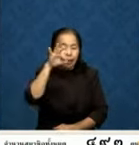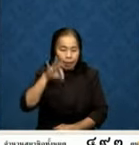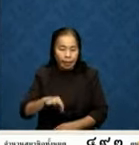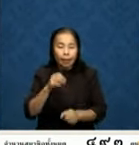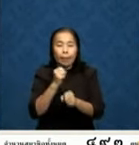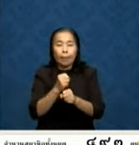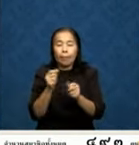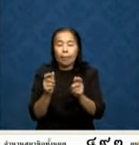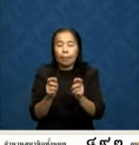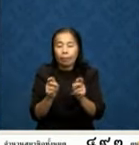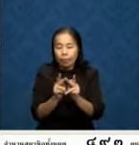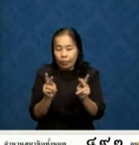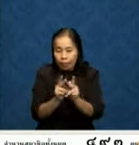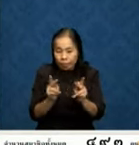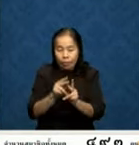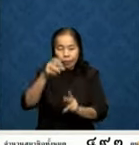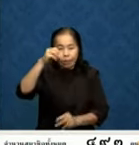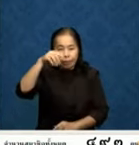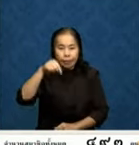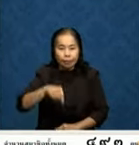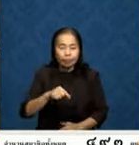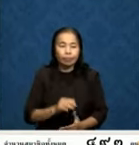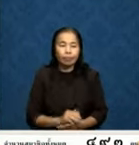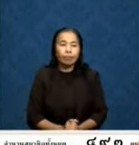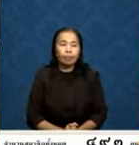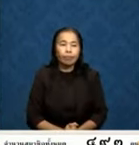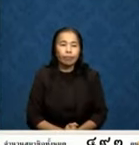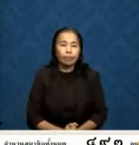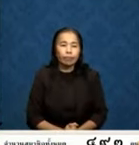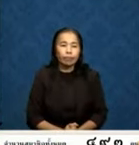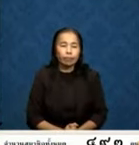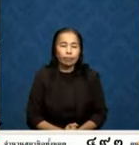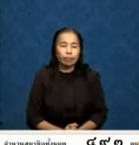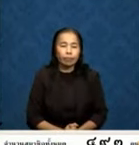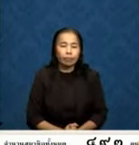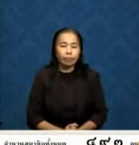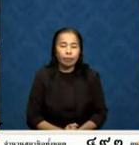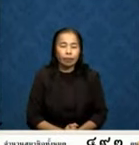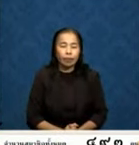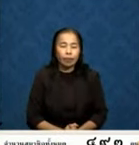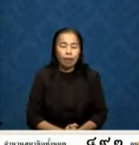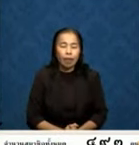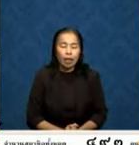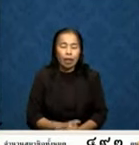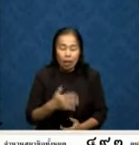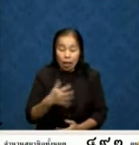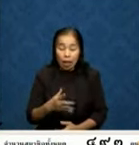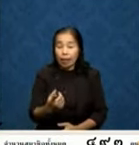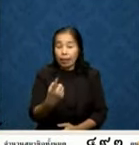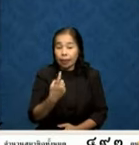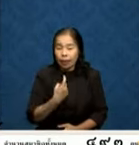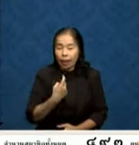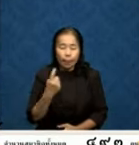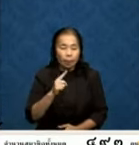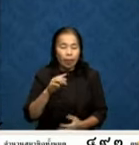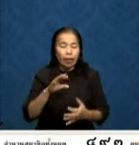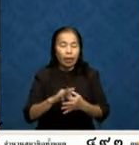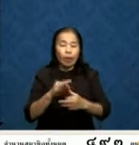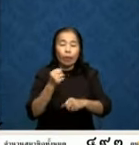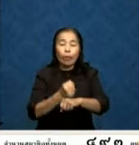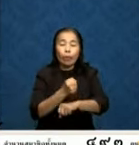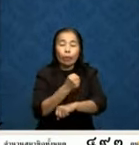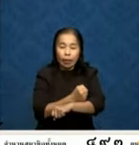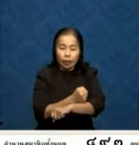ำหน้าที่ของกกพ.นะครับอีกส่วนหนึ่งนะครับที่ท่านมีโอกาสได้ถามถึงนะครับก็คือเรื่องของค่าตอบแทนนะ